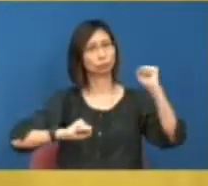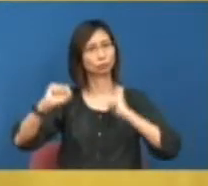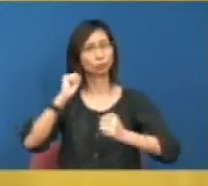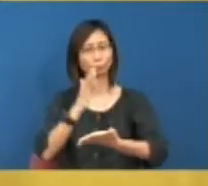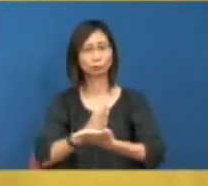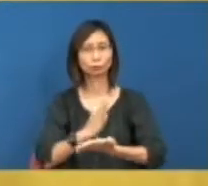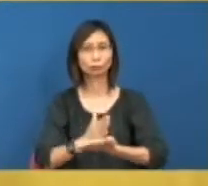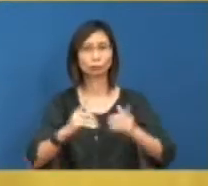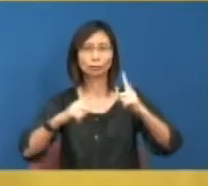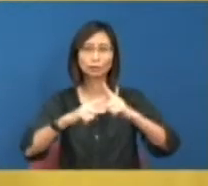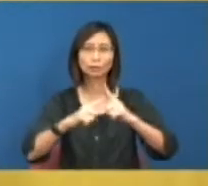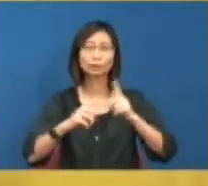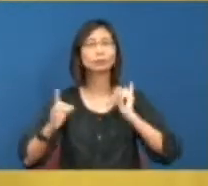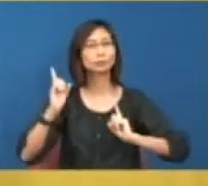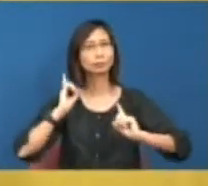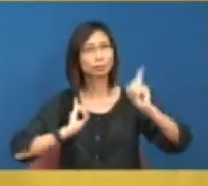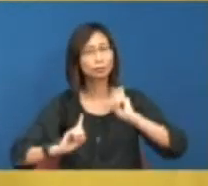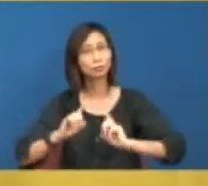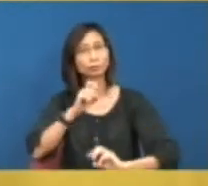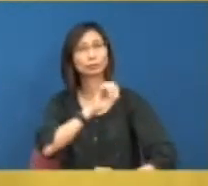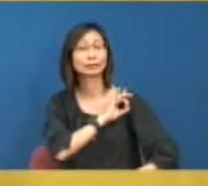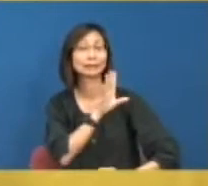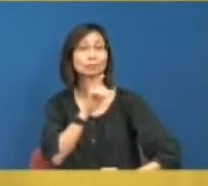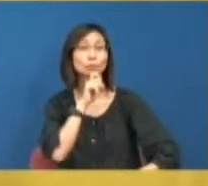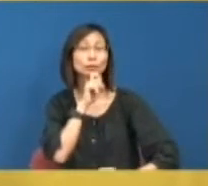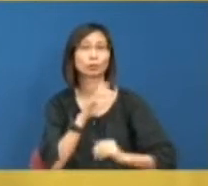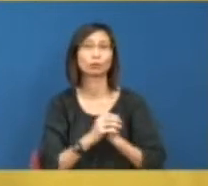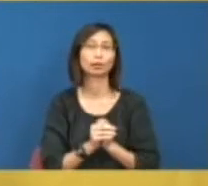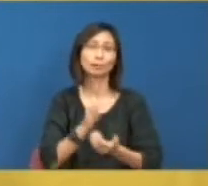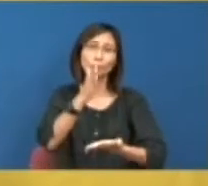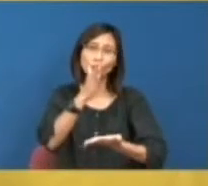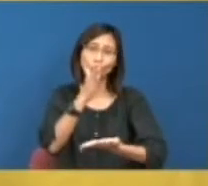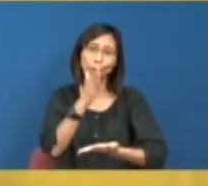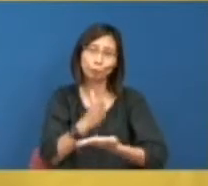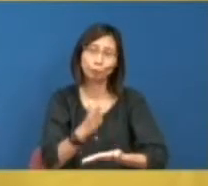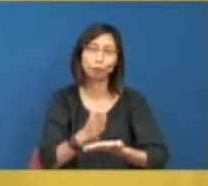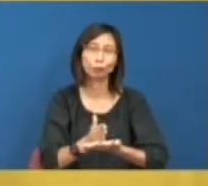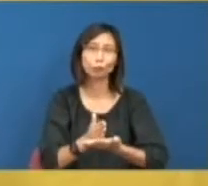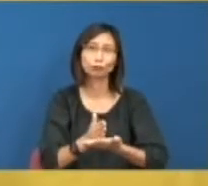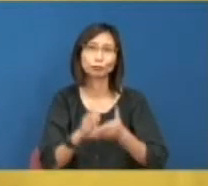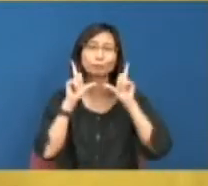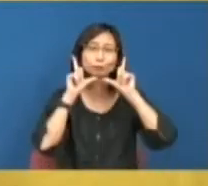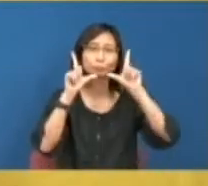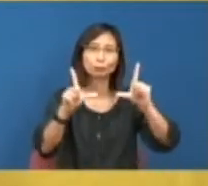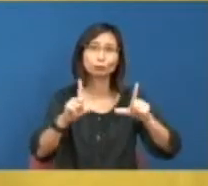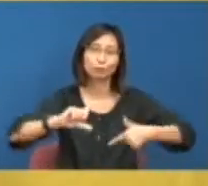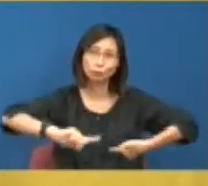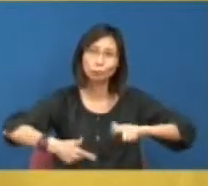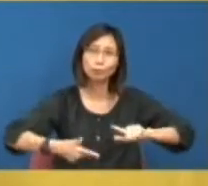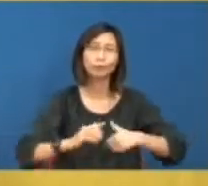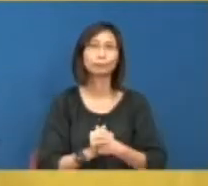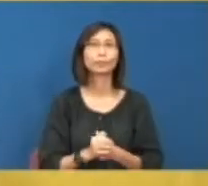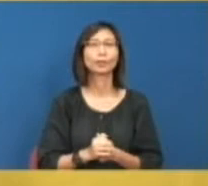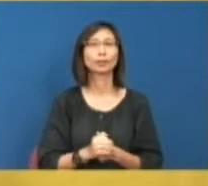自然是會有這個不同的表達方法，但是目標是一致，就是策略和戰術上的不